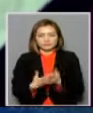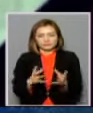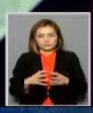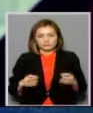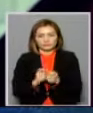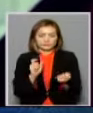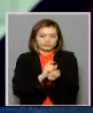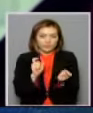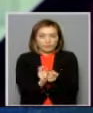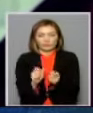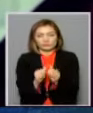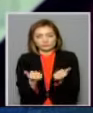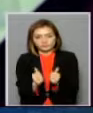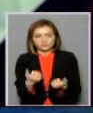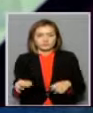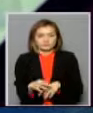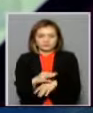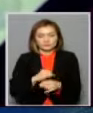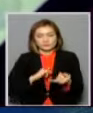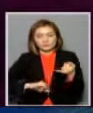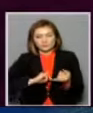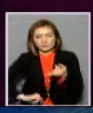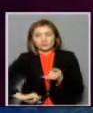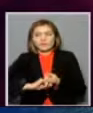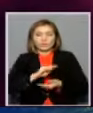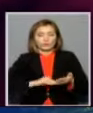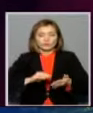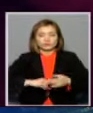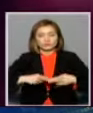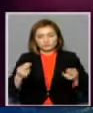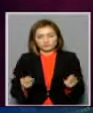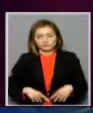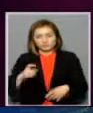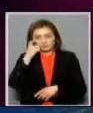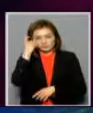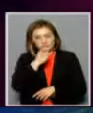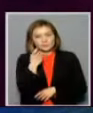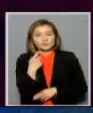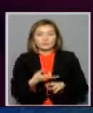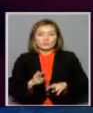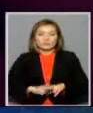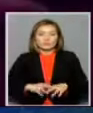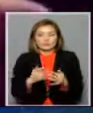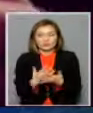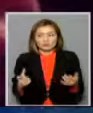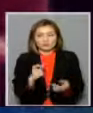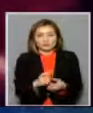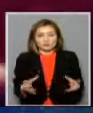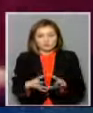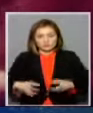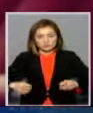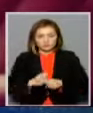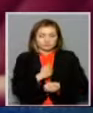семейные проблемы, разводы, супружеские измены, повторные браки, алкоголизм одного или нескольких членов